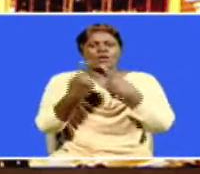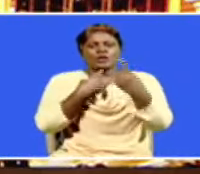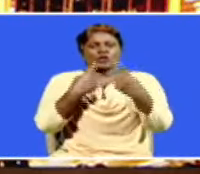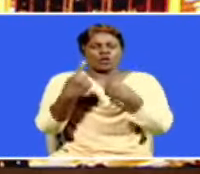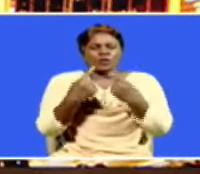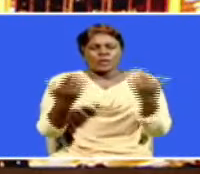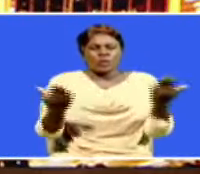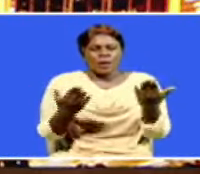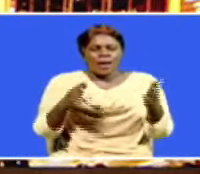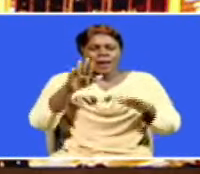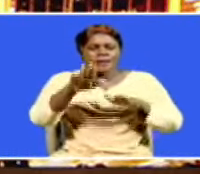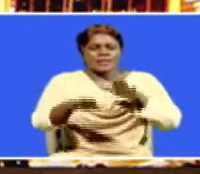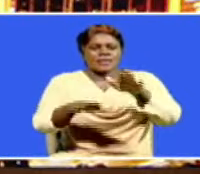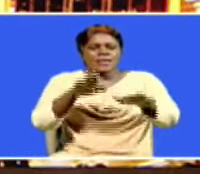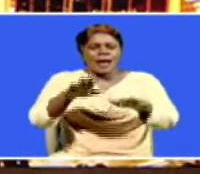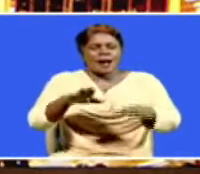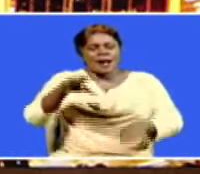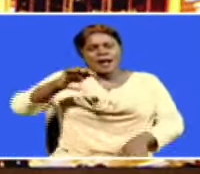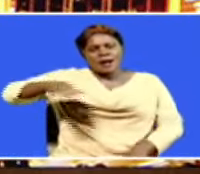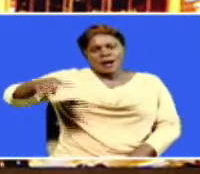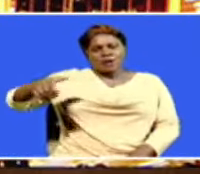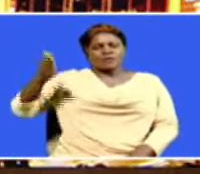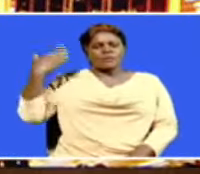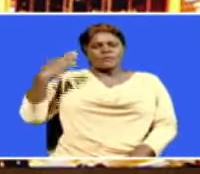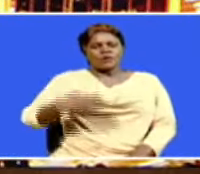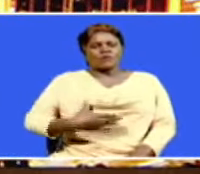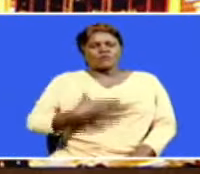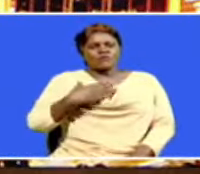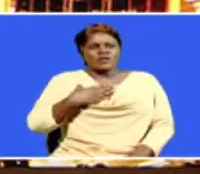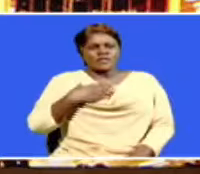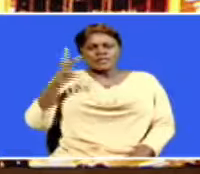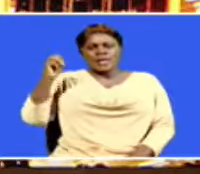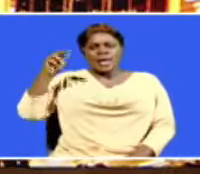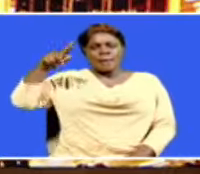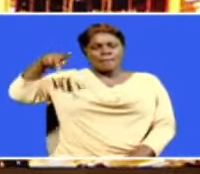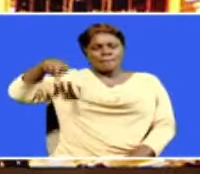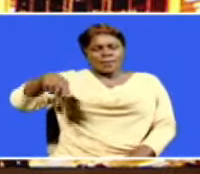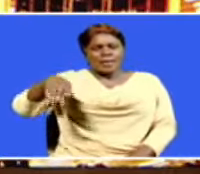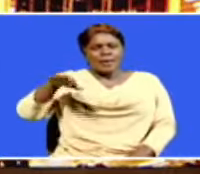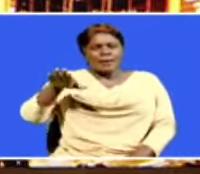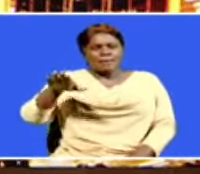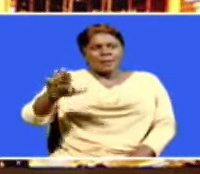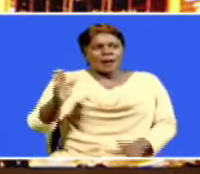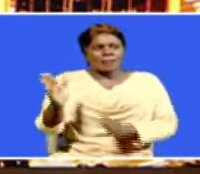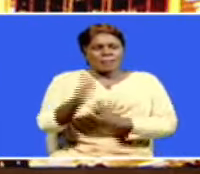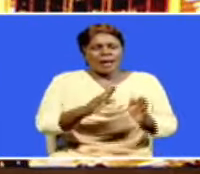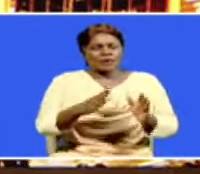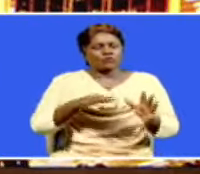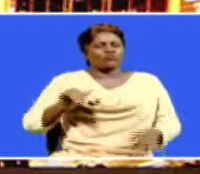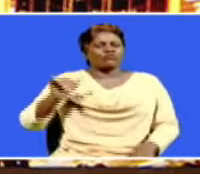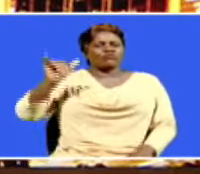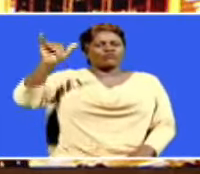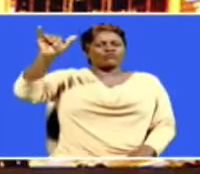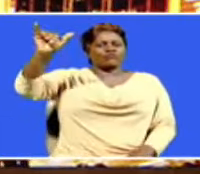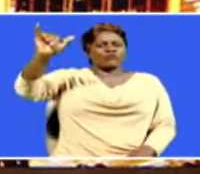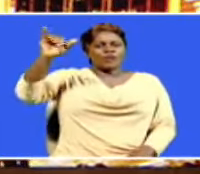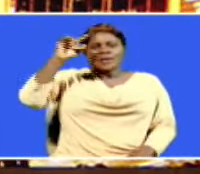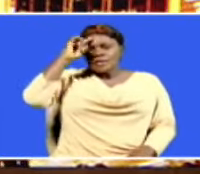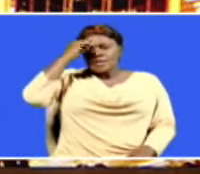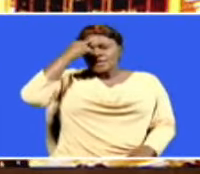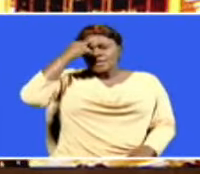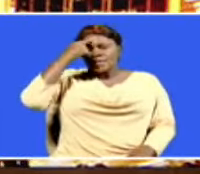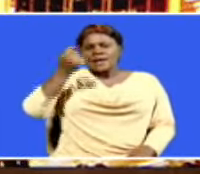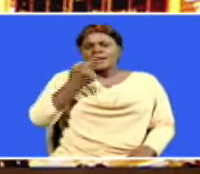Kagumo, kaunti ya Kirinyaga, alipomtembelea aliyekuwa mbunge wa Ndia Kinyua Mbui na anayepanga kutafuta matibabu nchi ya